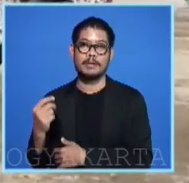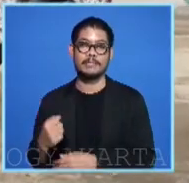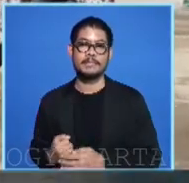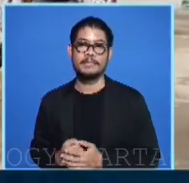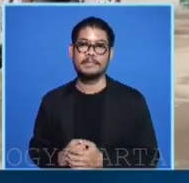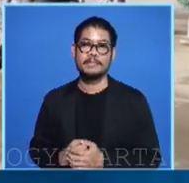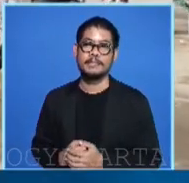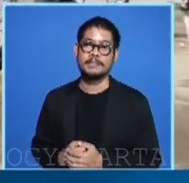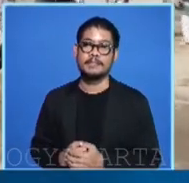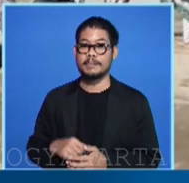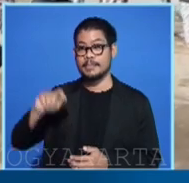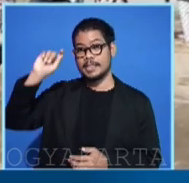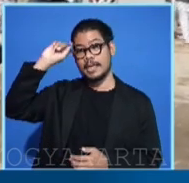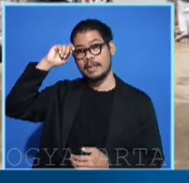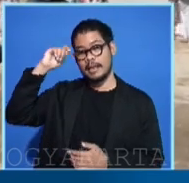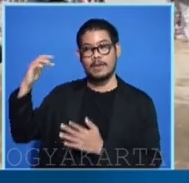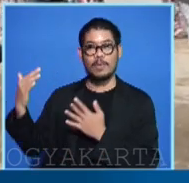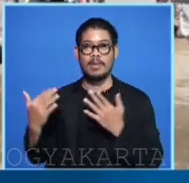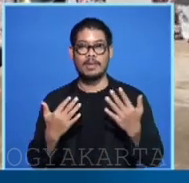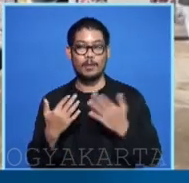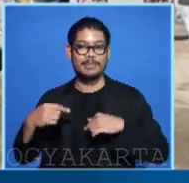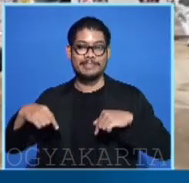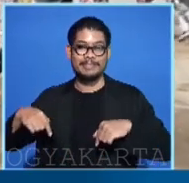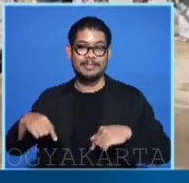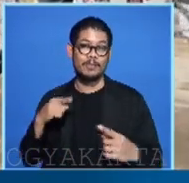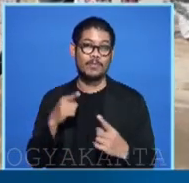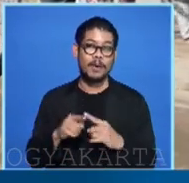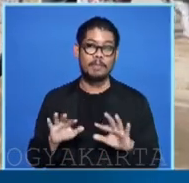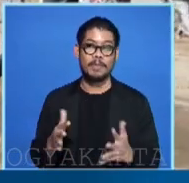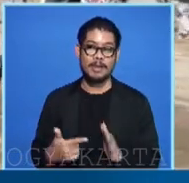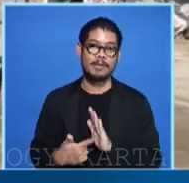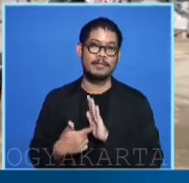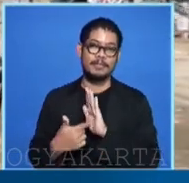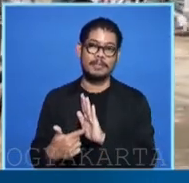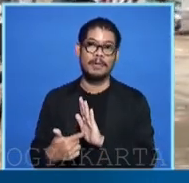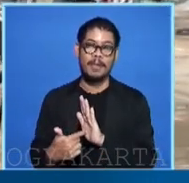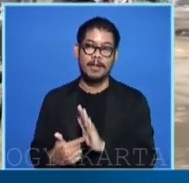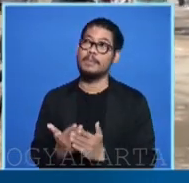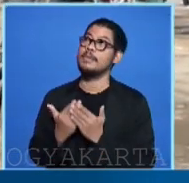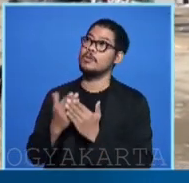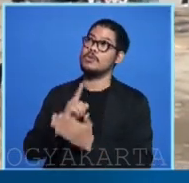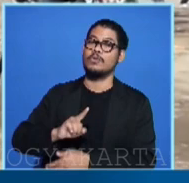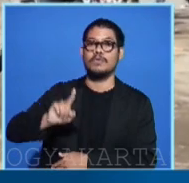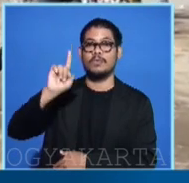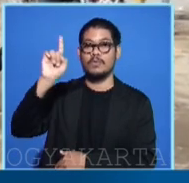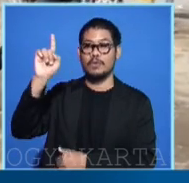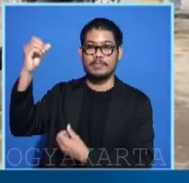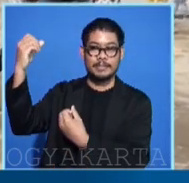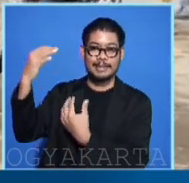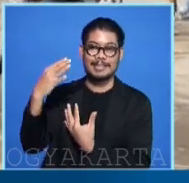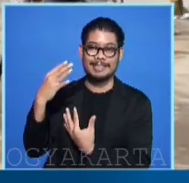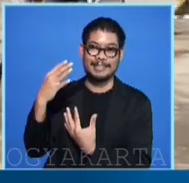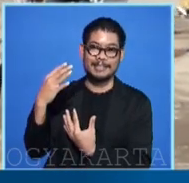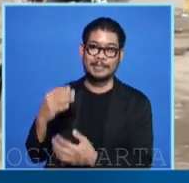ini sebagai wujud syukur Padukuhan Pondok Kulon, masyarakat Padukuhan Pondok Kulon atas karunia yang Maha